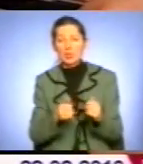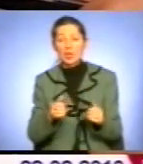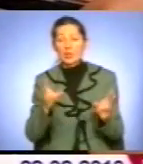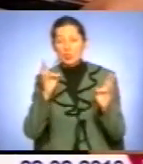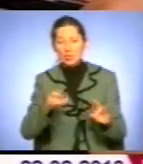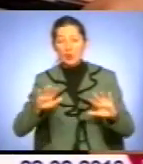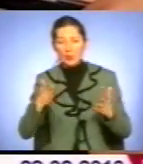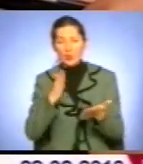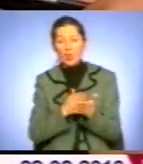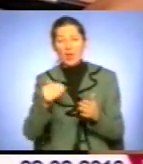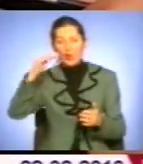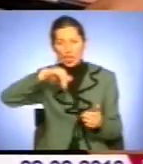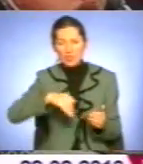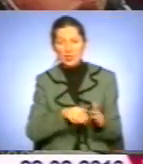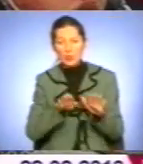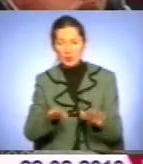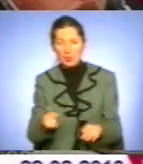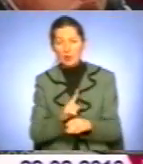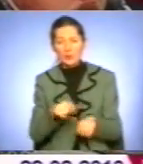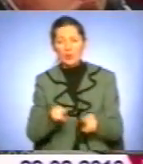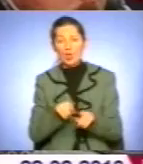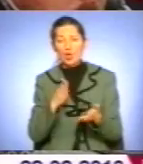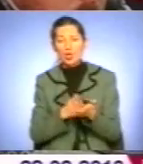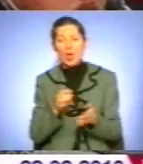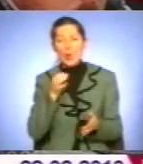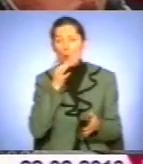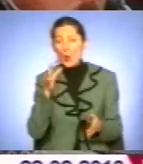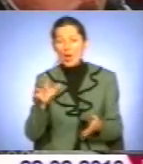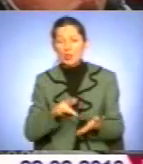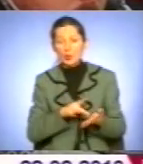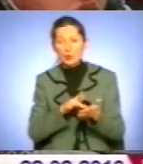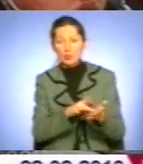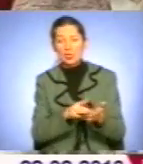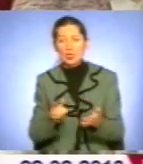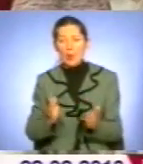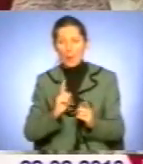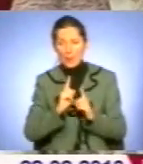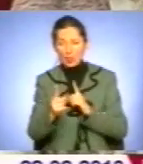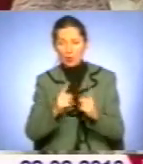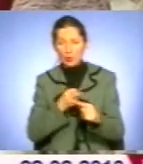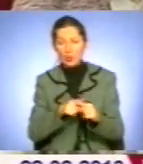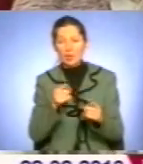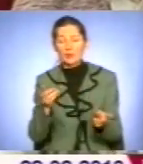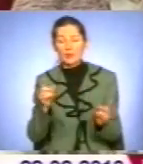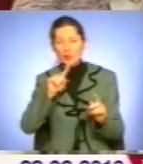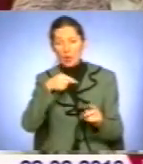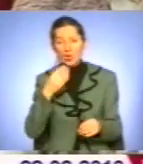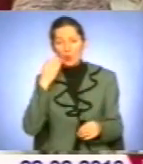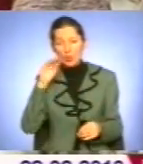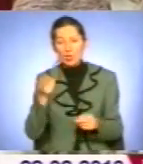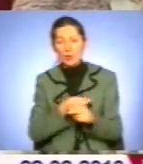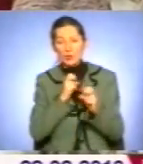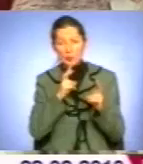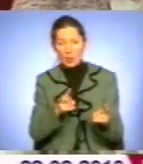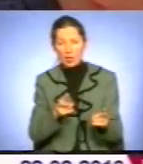місцевості. На Тернопільщині також є популярні туристичні маршрути, які потребують покращення безпеки відпочиваючих. Серед них – національні